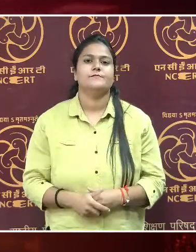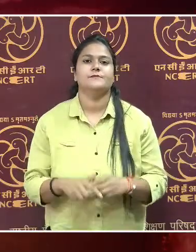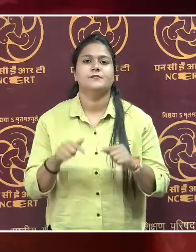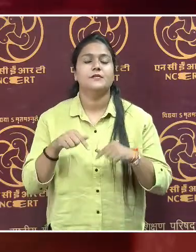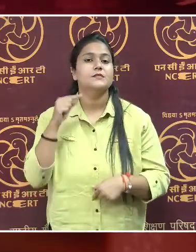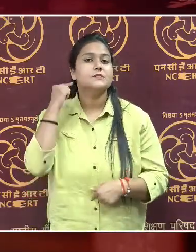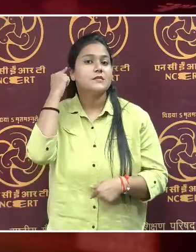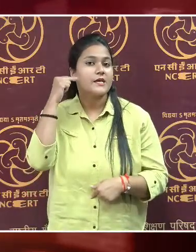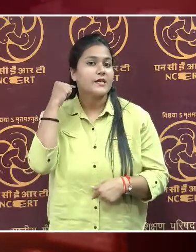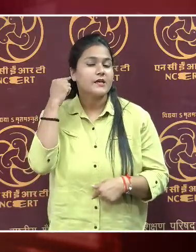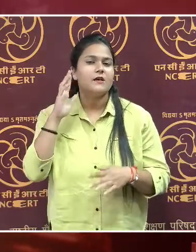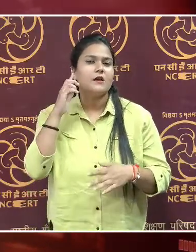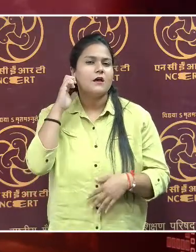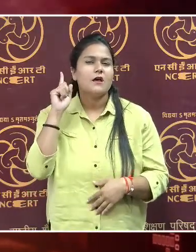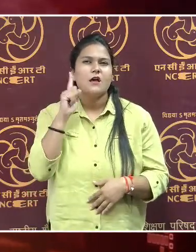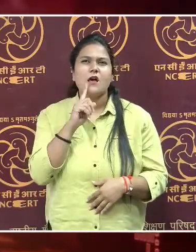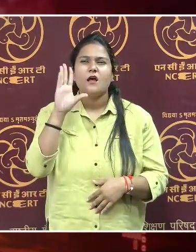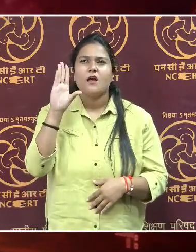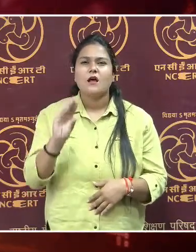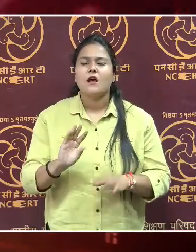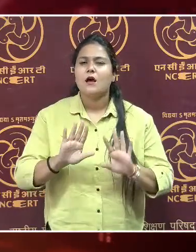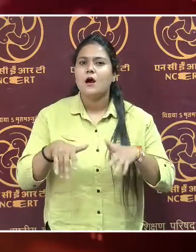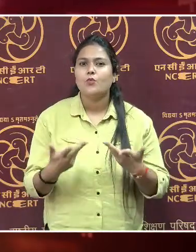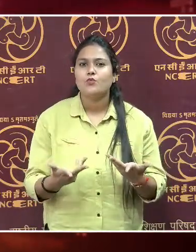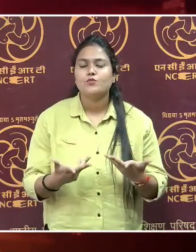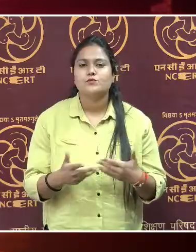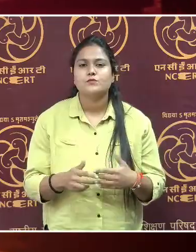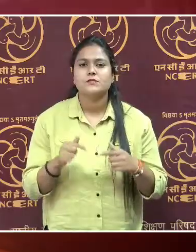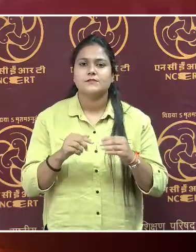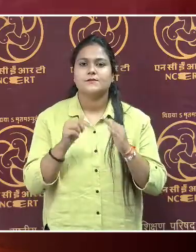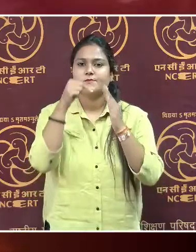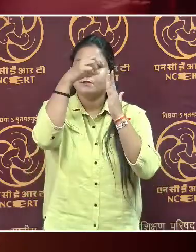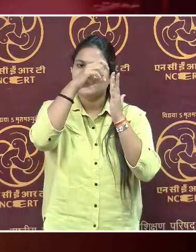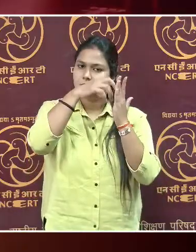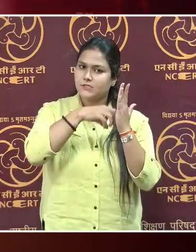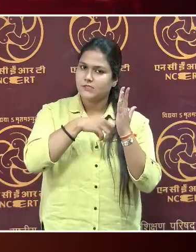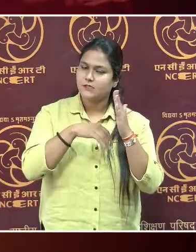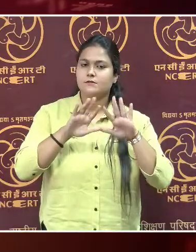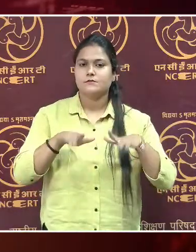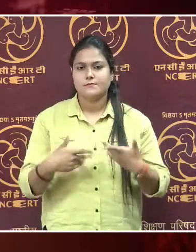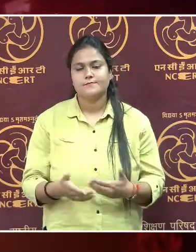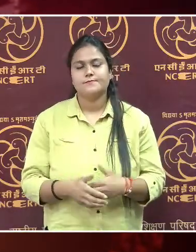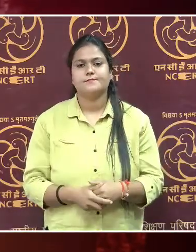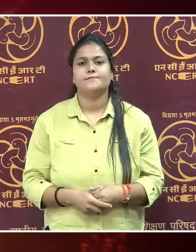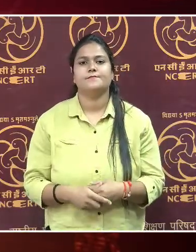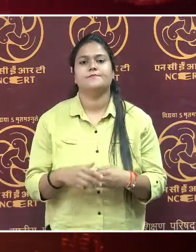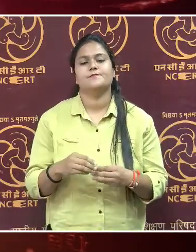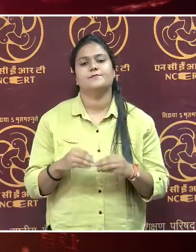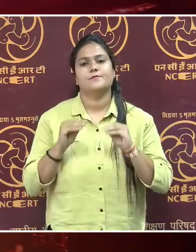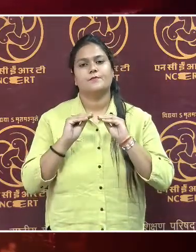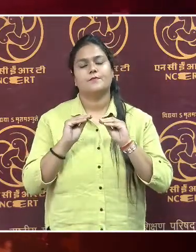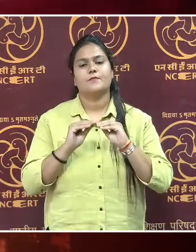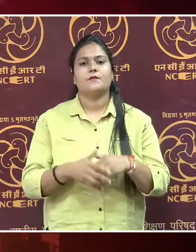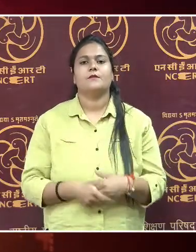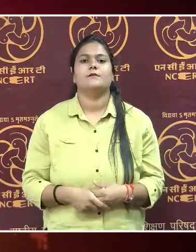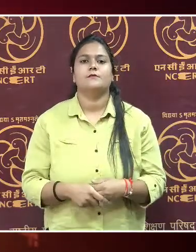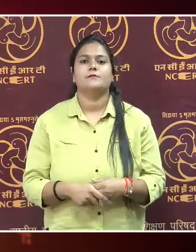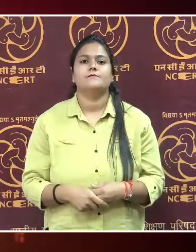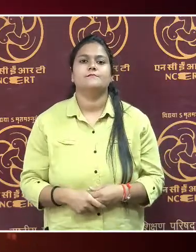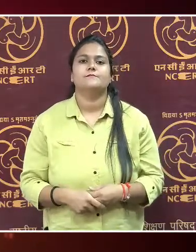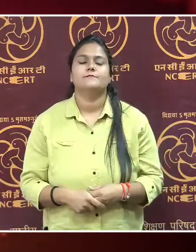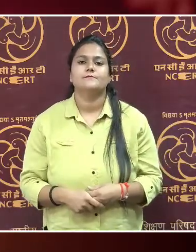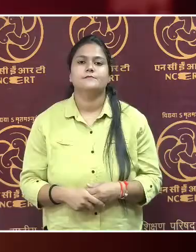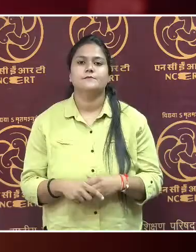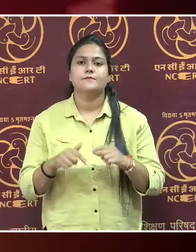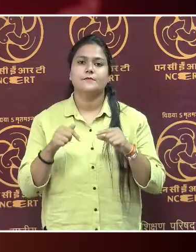हम हियरिंग लॉस क्या होता है इसके बारे में जानेंगे डिटेल में. वी विल ऑल्सो लर्न अबाउट टाइप्स ऑफ हियरिंग लॉस, कॉमन कॉजेज एंड मच मोर. इसके बारे में